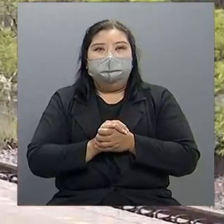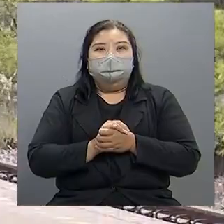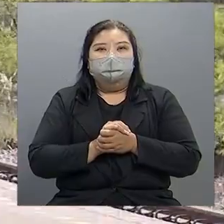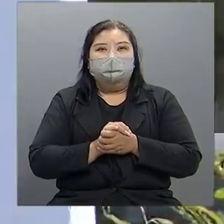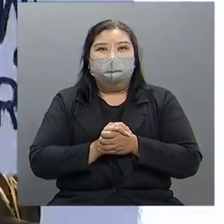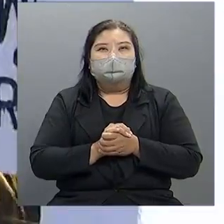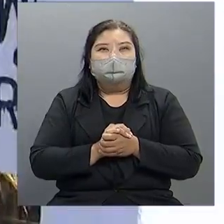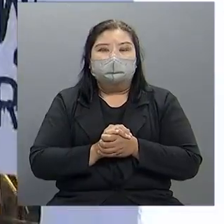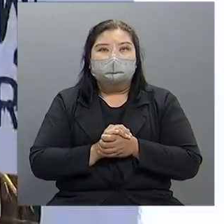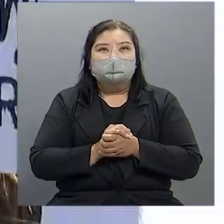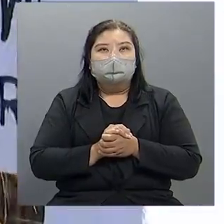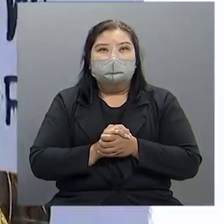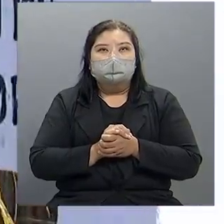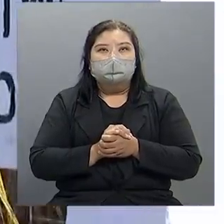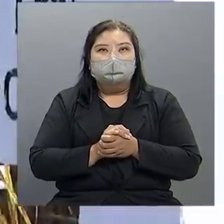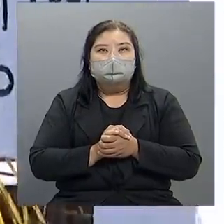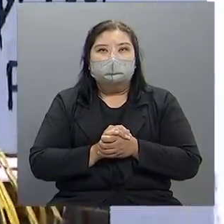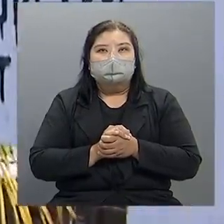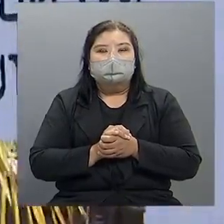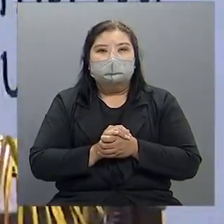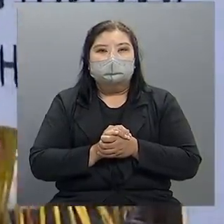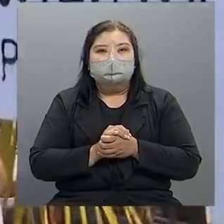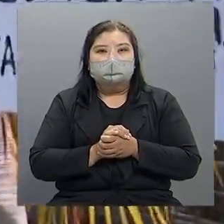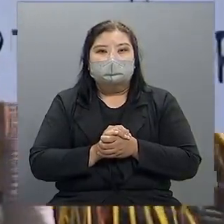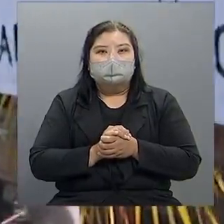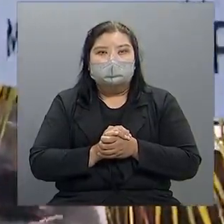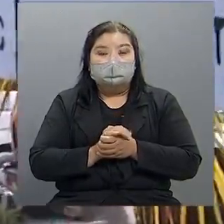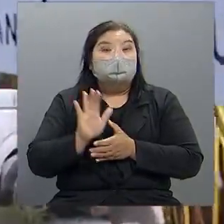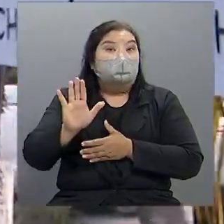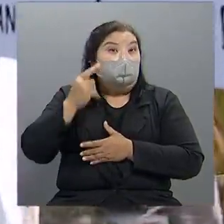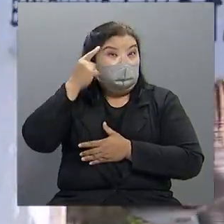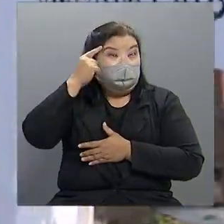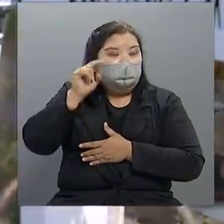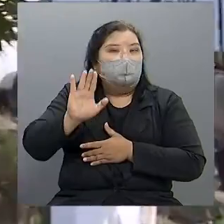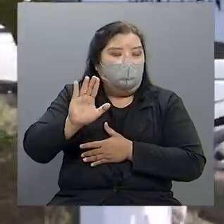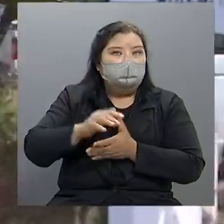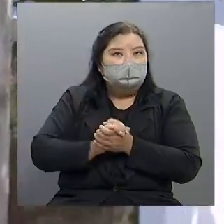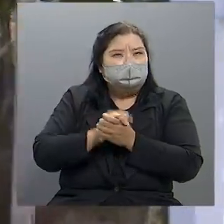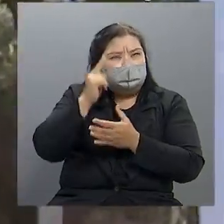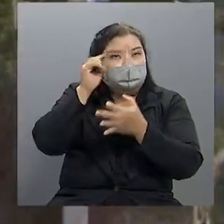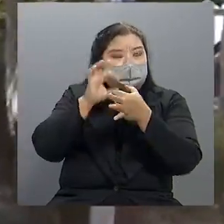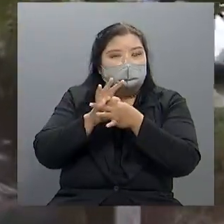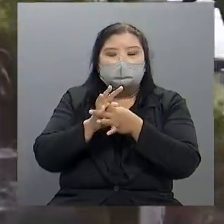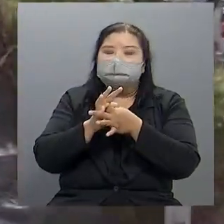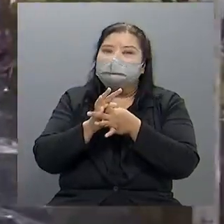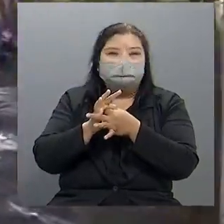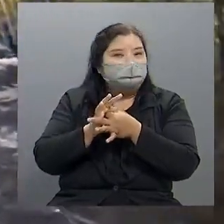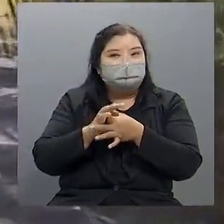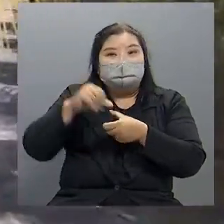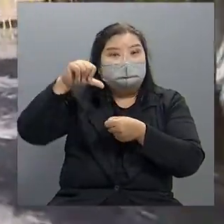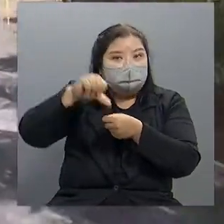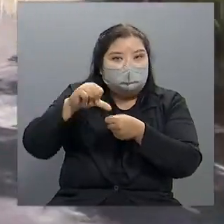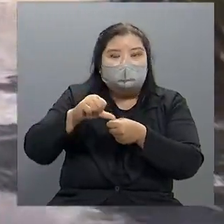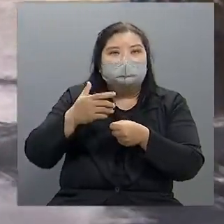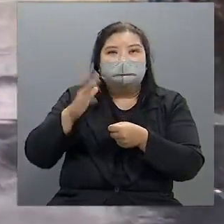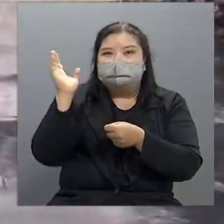เหตุผลไม่ใช่แค่นั้นนะคะคุณผู้ชมเพราะว่าวิธีคิดของเอกชนเนี่ยเขาต้องมองเรื่องของการปล่อยคาร์บอนดูแลสิ่งแวดล้อมบริษั